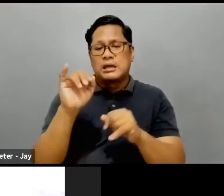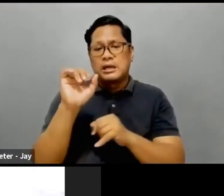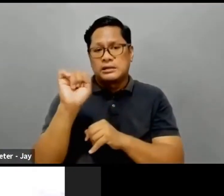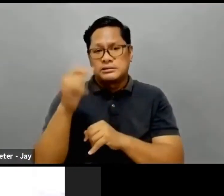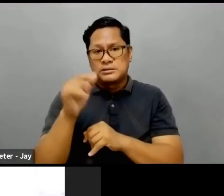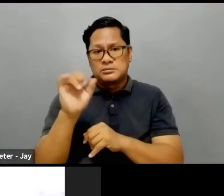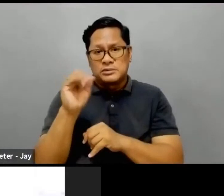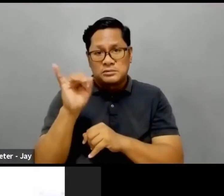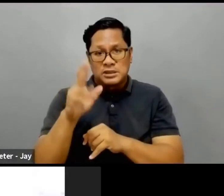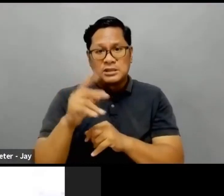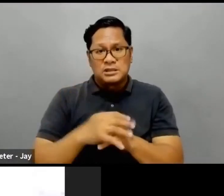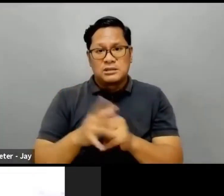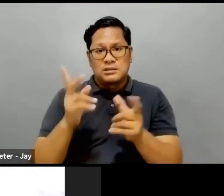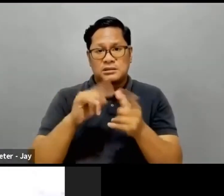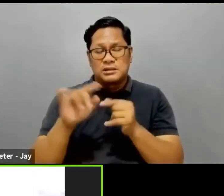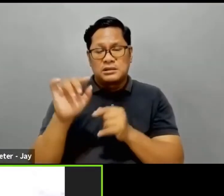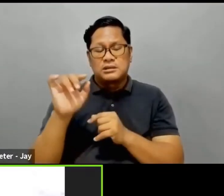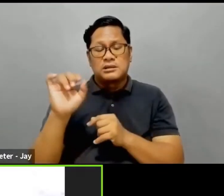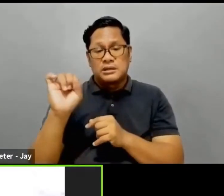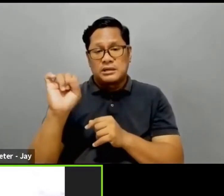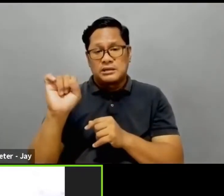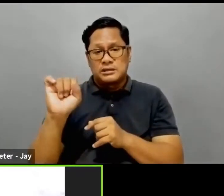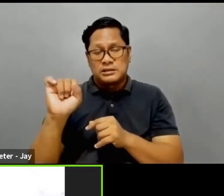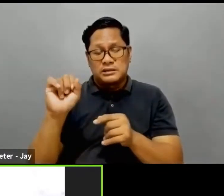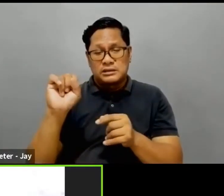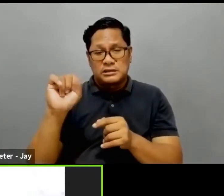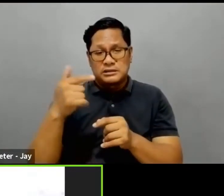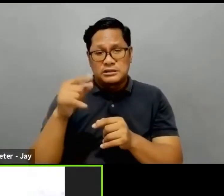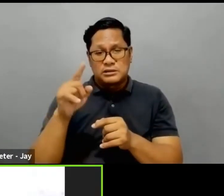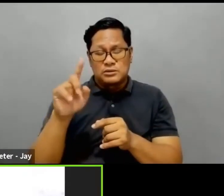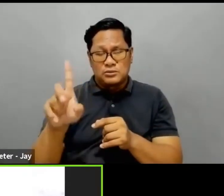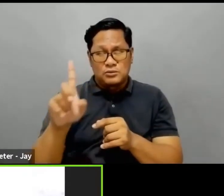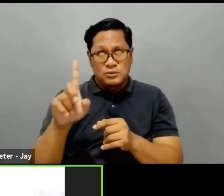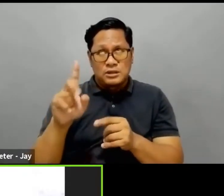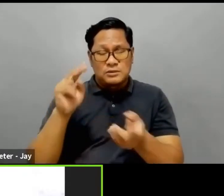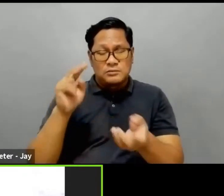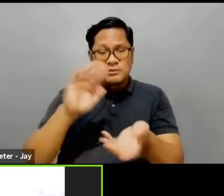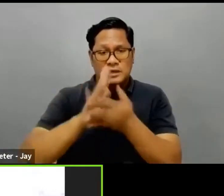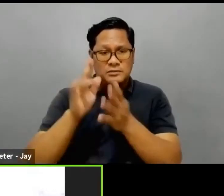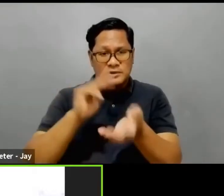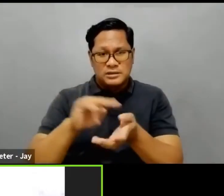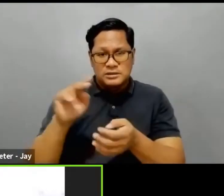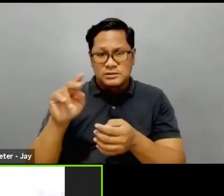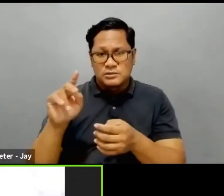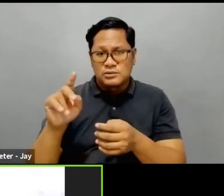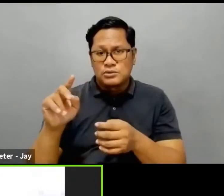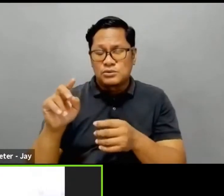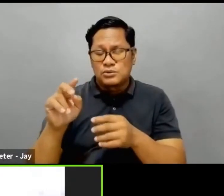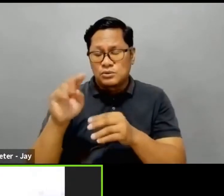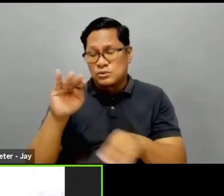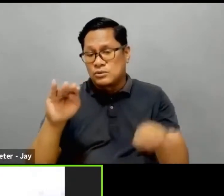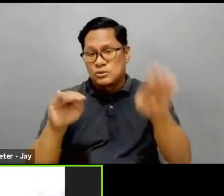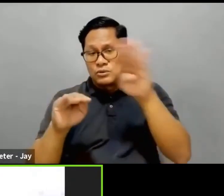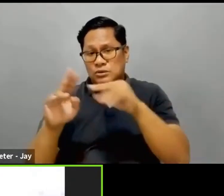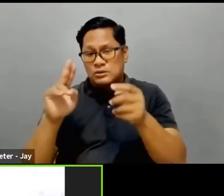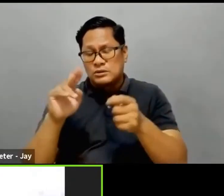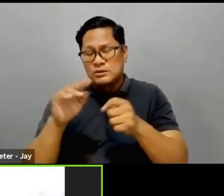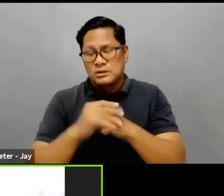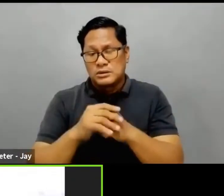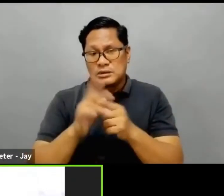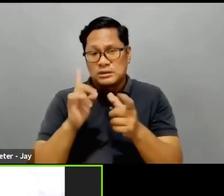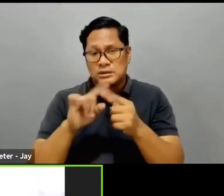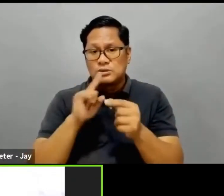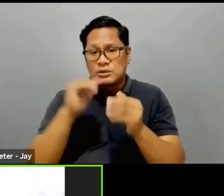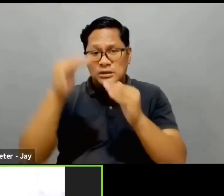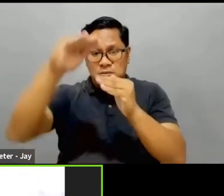nurse 1 ay ginawang SG-15, naging pareho na sila. So imbis na itaas nila yung nurse 2 ng salary grade, ang ginawa nila,